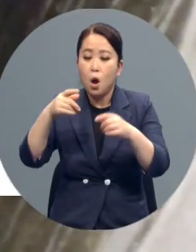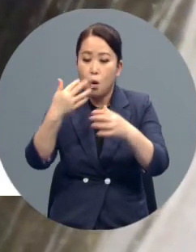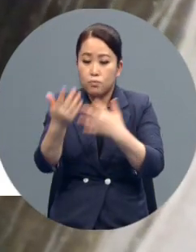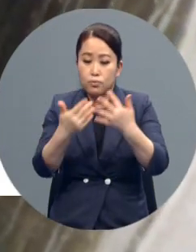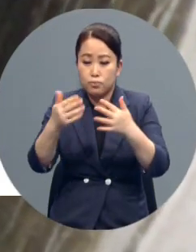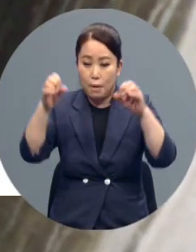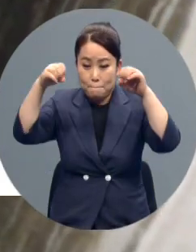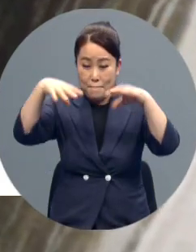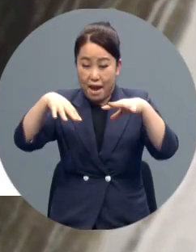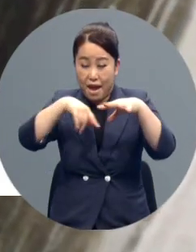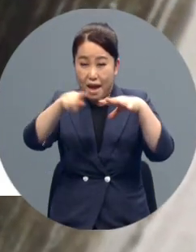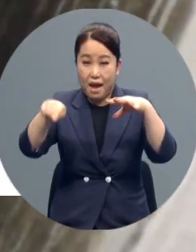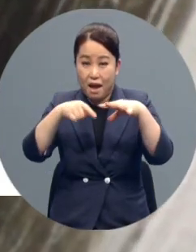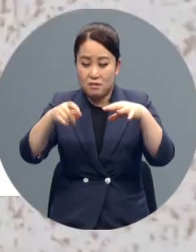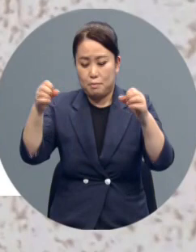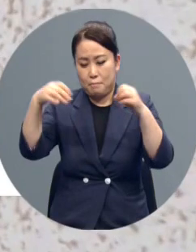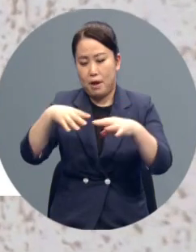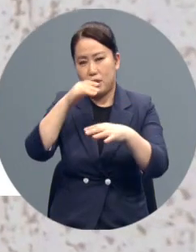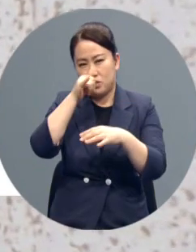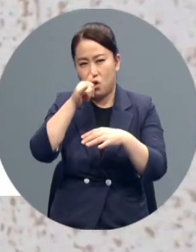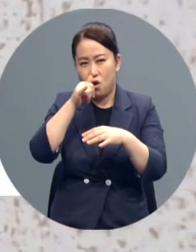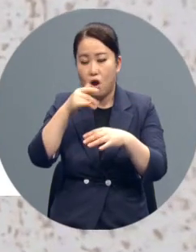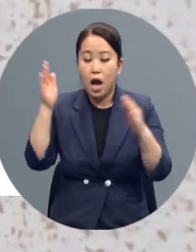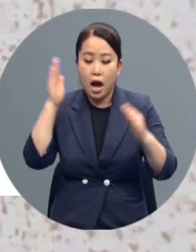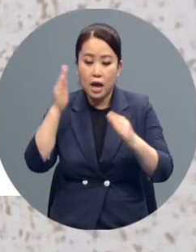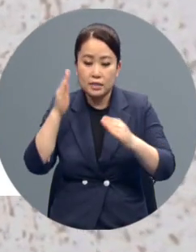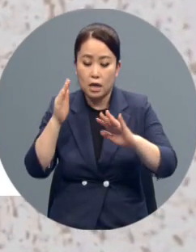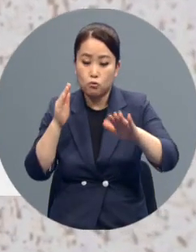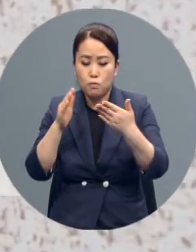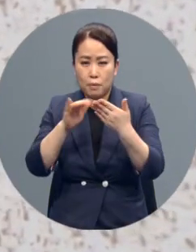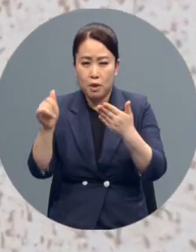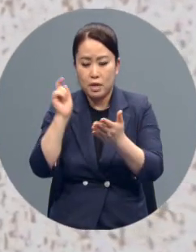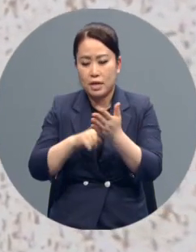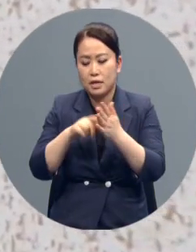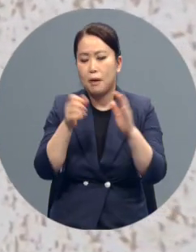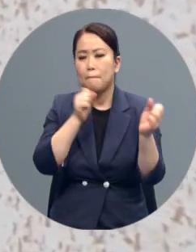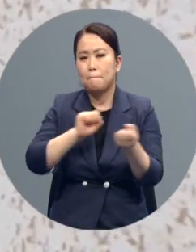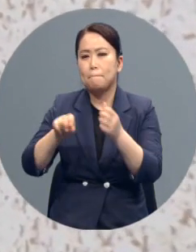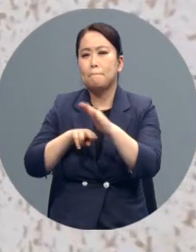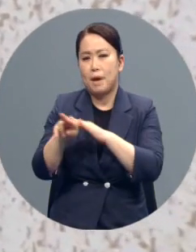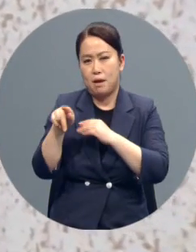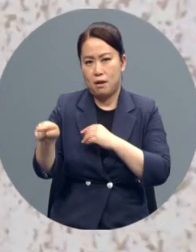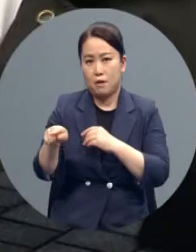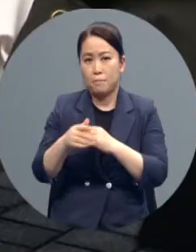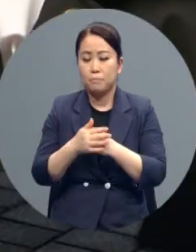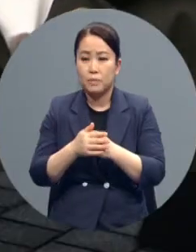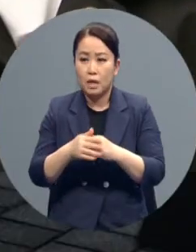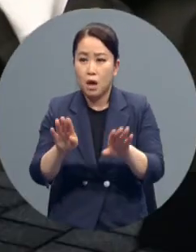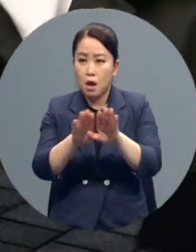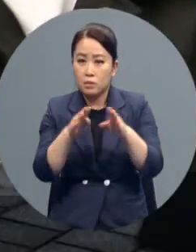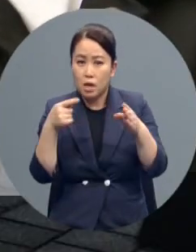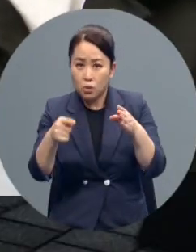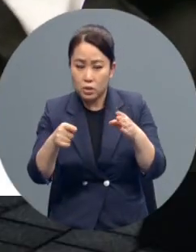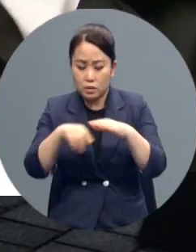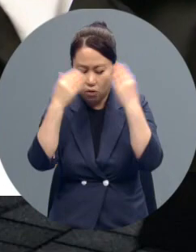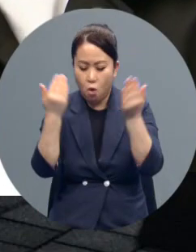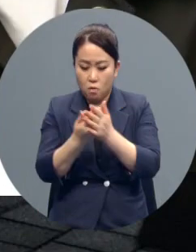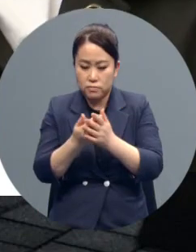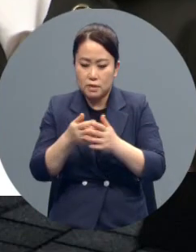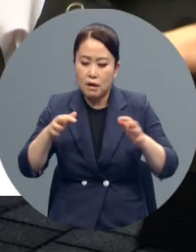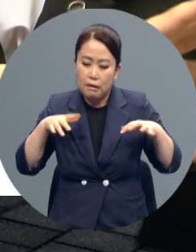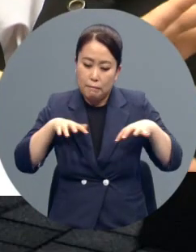기숙사 3층에서 불이 나 학생 900여 명이 긴급 대피했습니다. 비상구 쪽에서 다